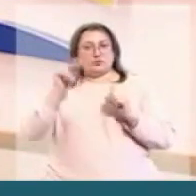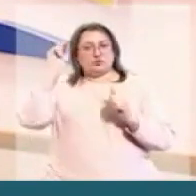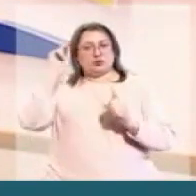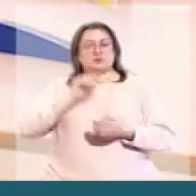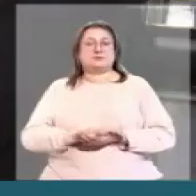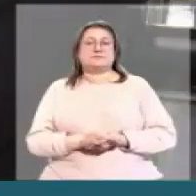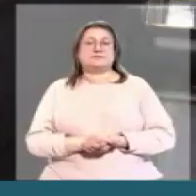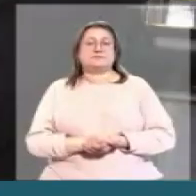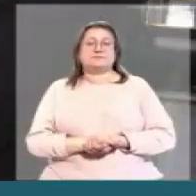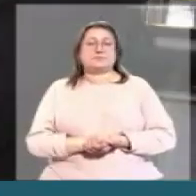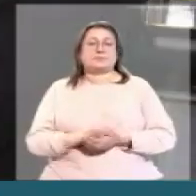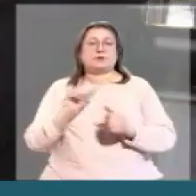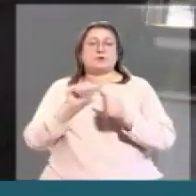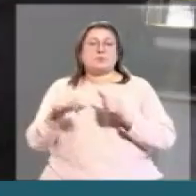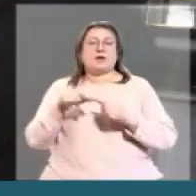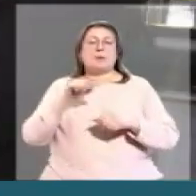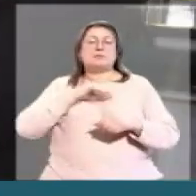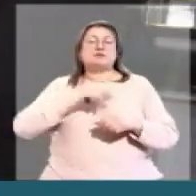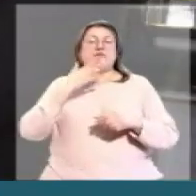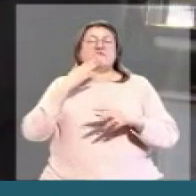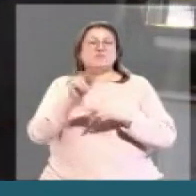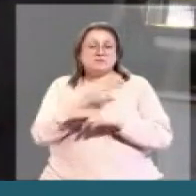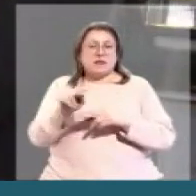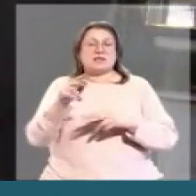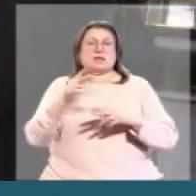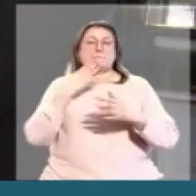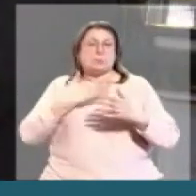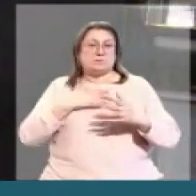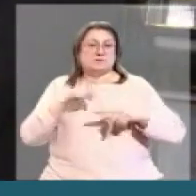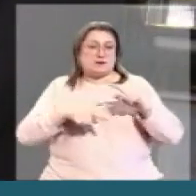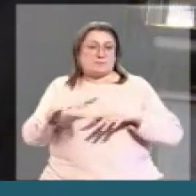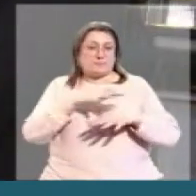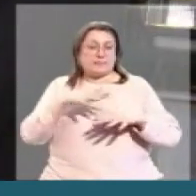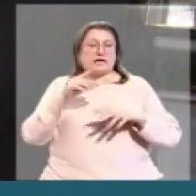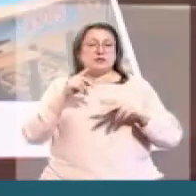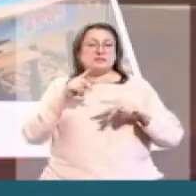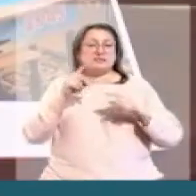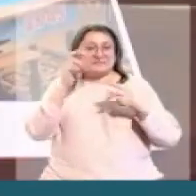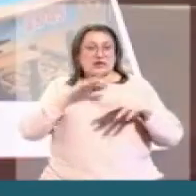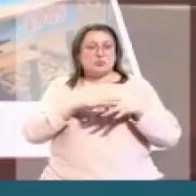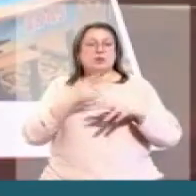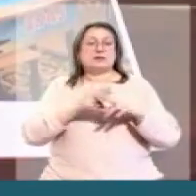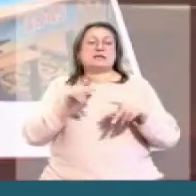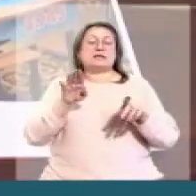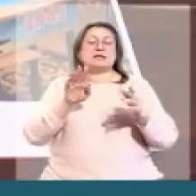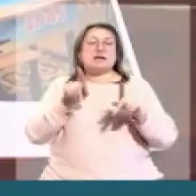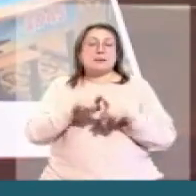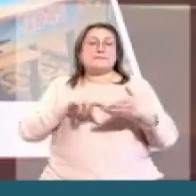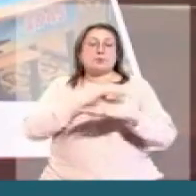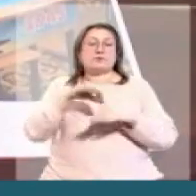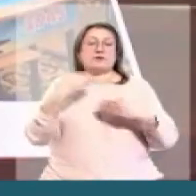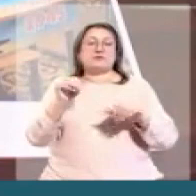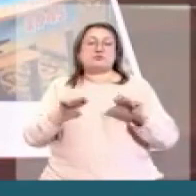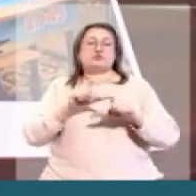ученика. Кроме патриотического воспитания, проект затрагивает и эмоциональное состояние детей. Внедрение подобных проектов дает